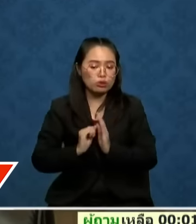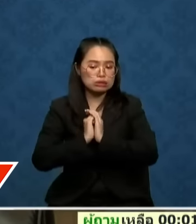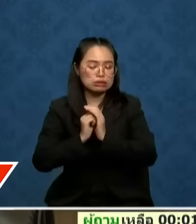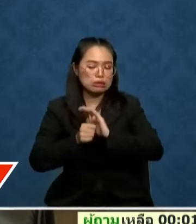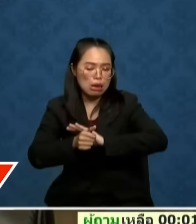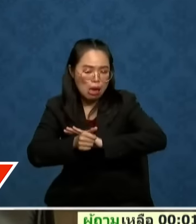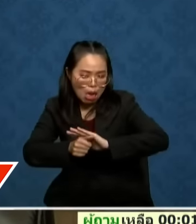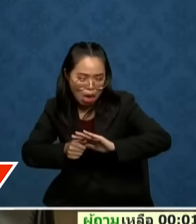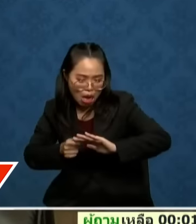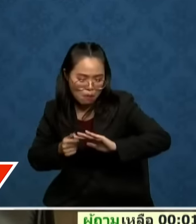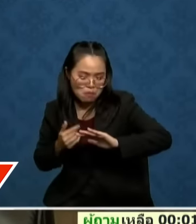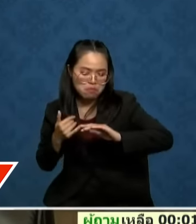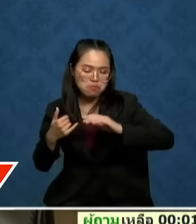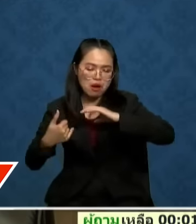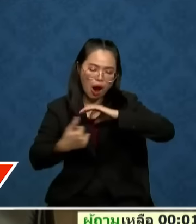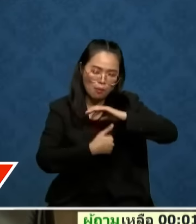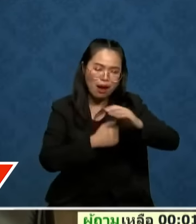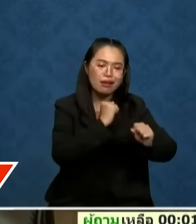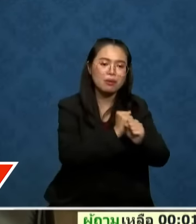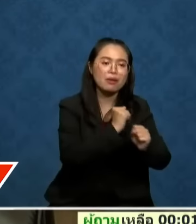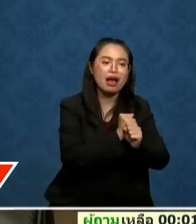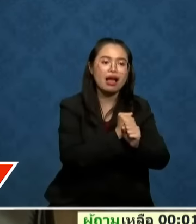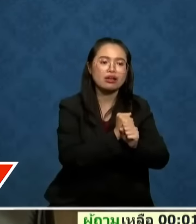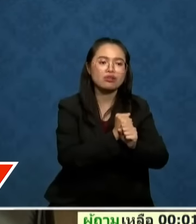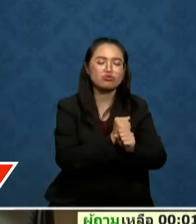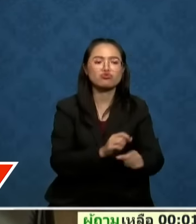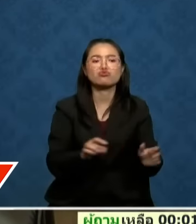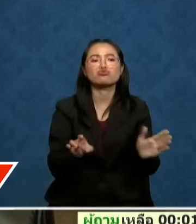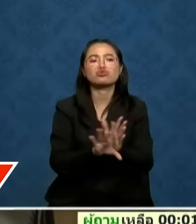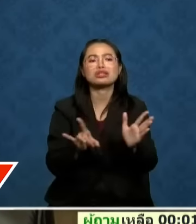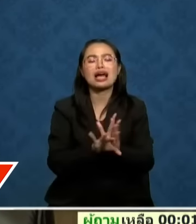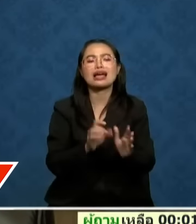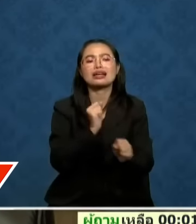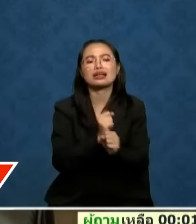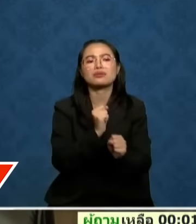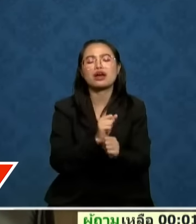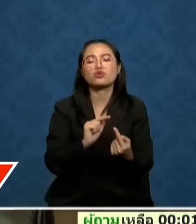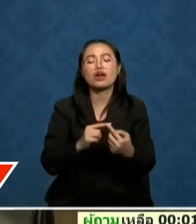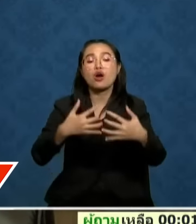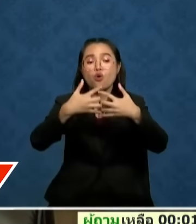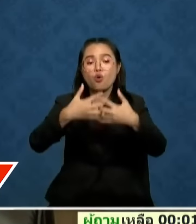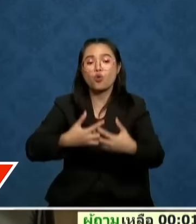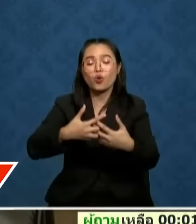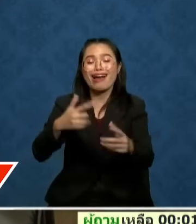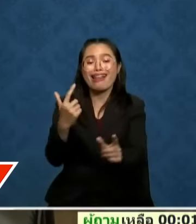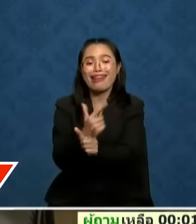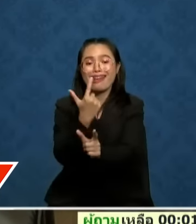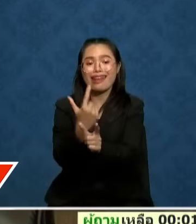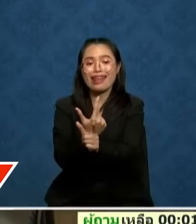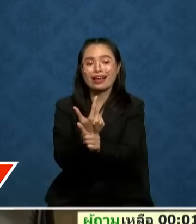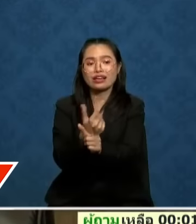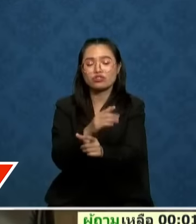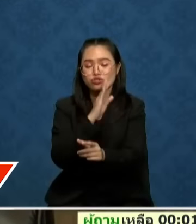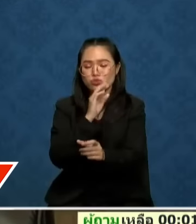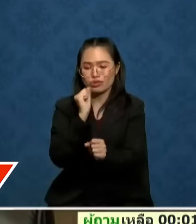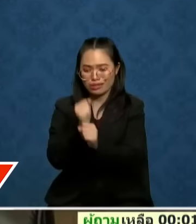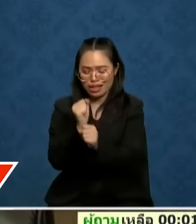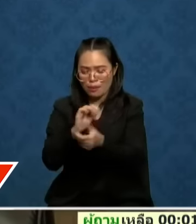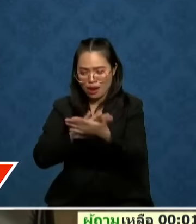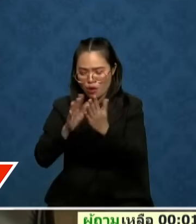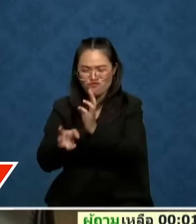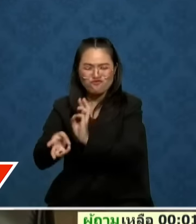ร์ศูนย์เหรียญแบบนี้ปลายทางของการผลิตอย่างโรงเหล็กที่ผมพูดถึงเนี่ยครับโรงเหล็กพวกนี้พอผลิตเสร็จก็เกิดผงเหล็กแล้วก็ไปก